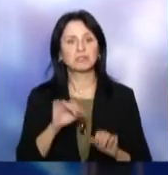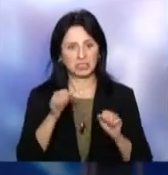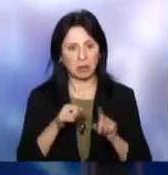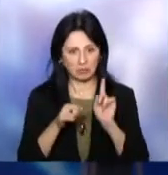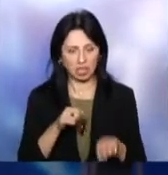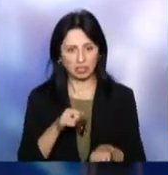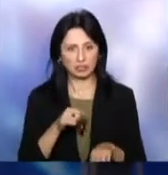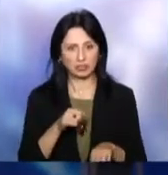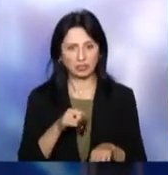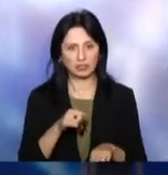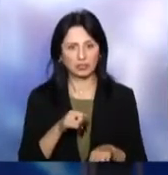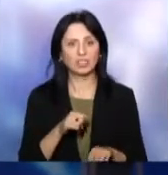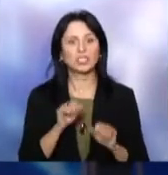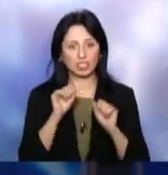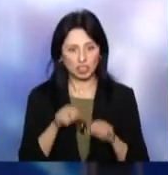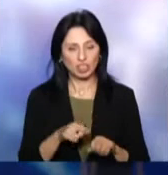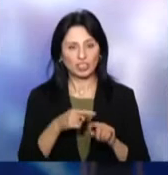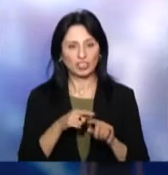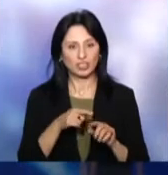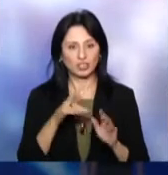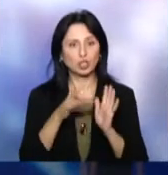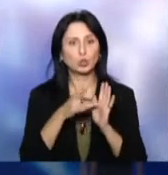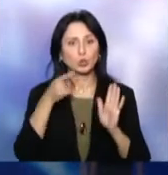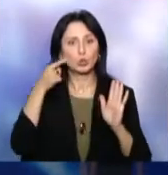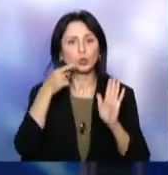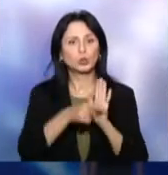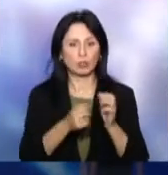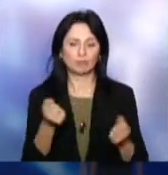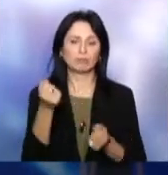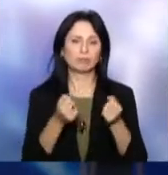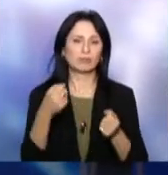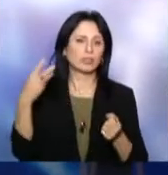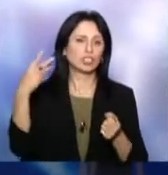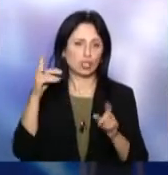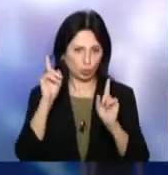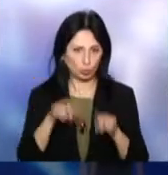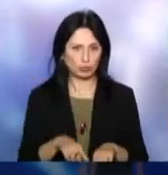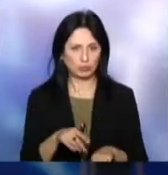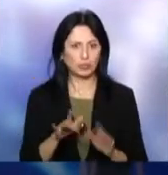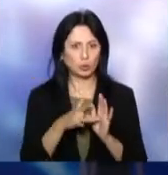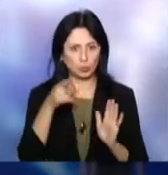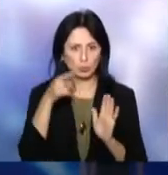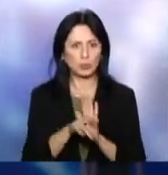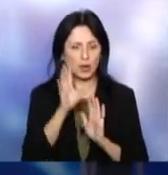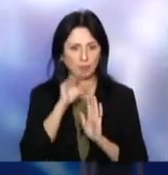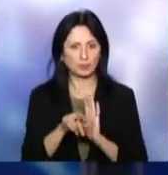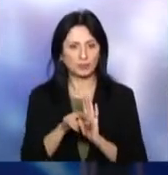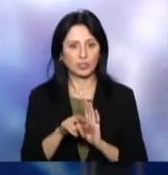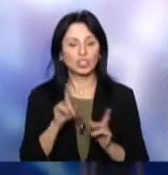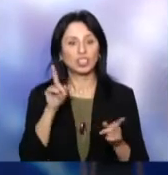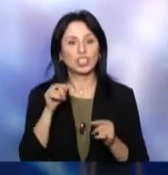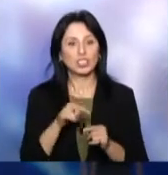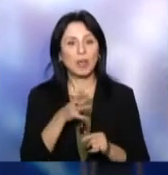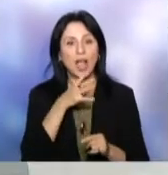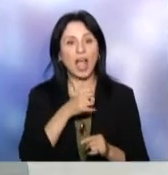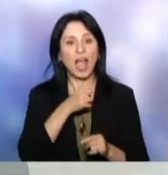შეუძლია გააღწიოს მინაში, ამიტომ რულთან რო ვზივართ, ესეც რისკია. შესაბამისად, თუ გვინდა რომ